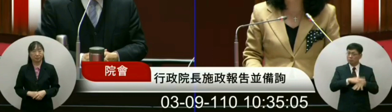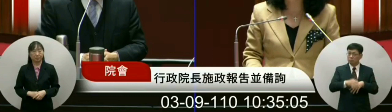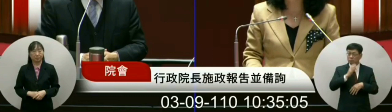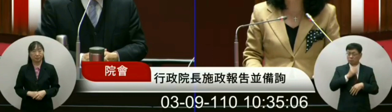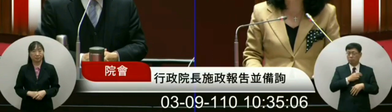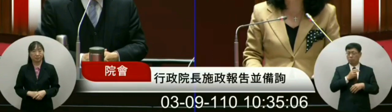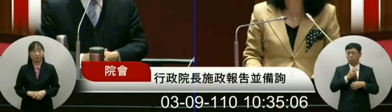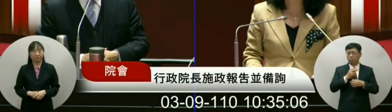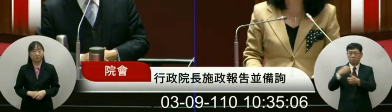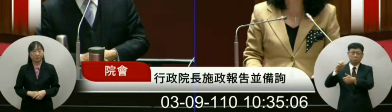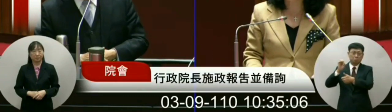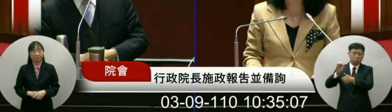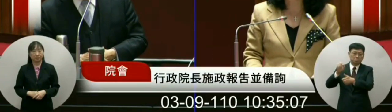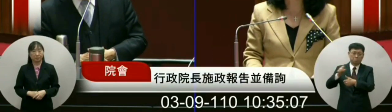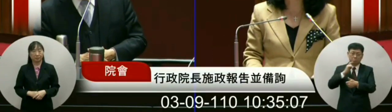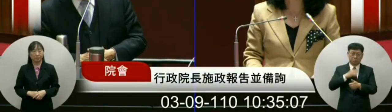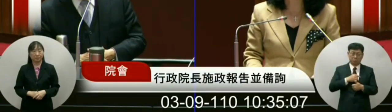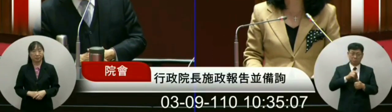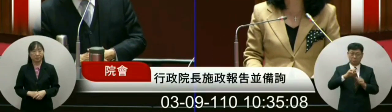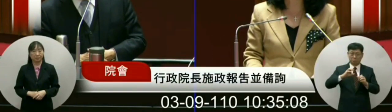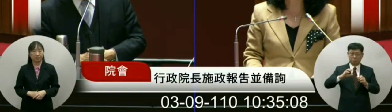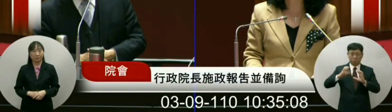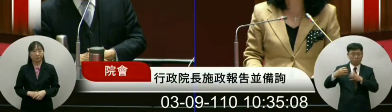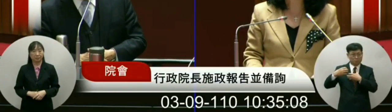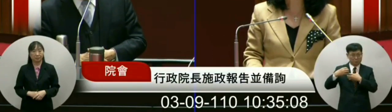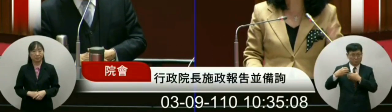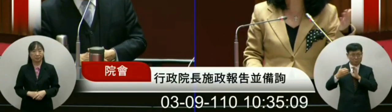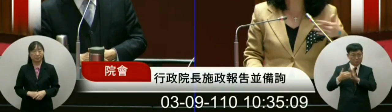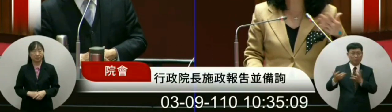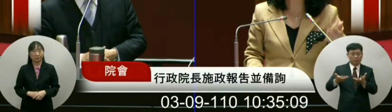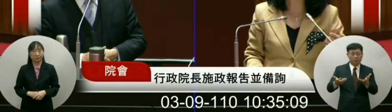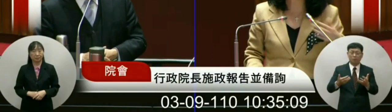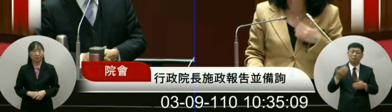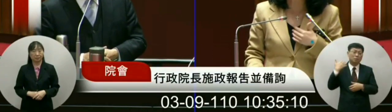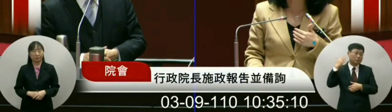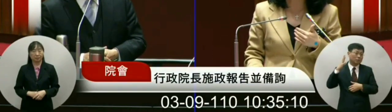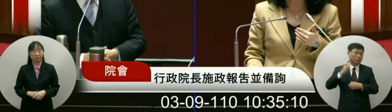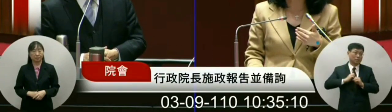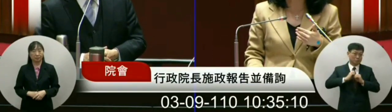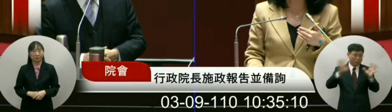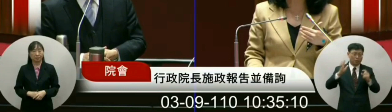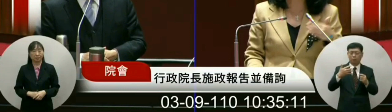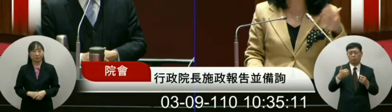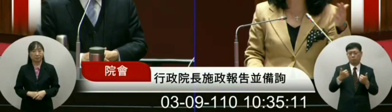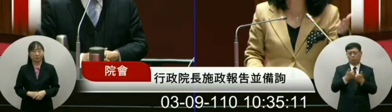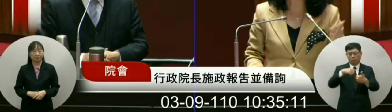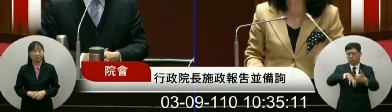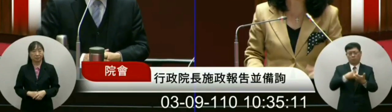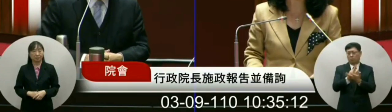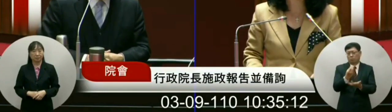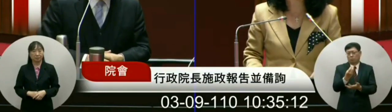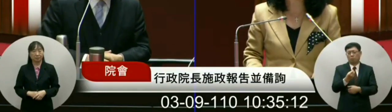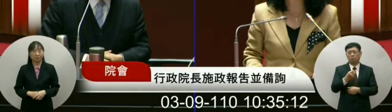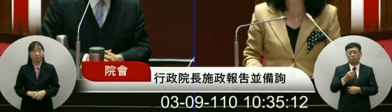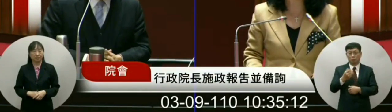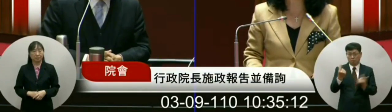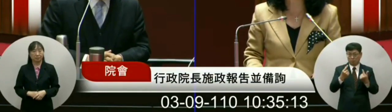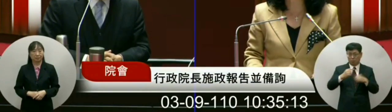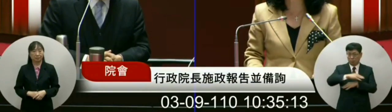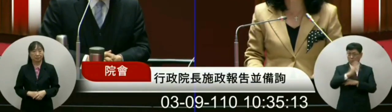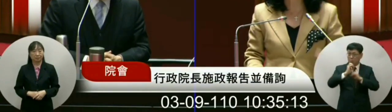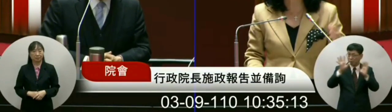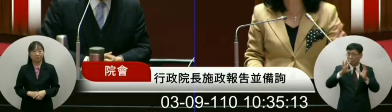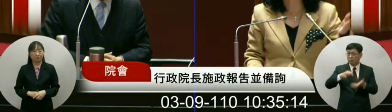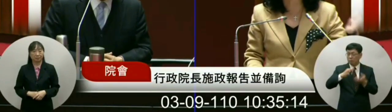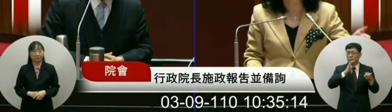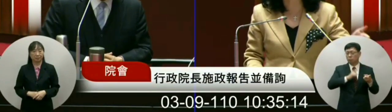点关于这个国防两岸的这个事情呢？前一阵子不是有报，我是没有在会议里面了哈。那我们看到报道上面